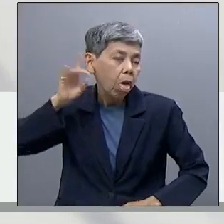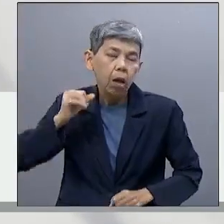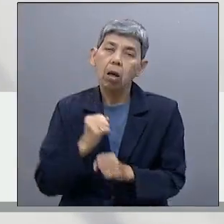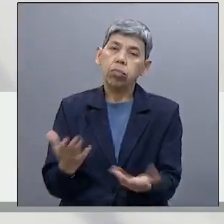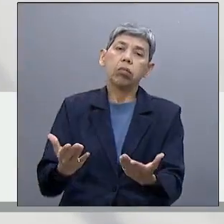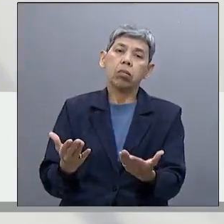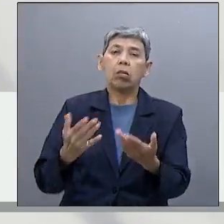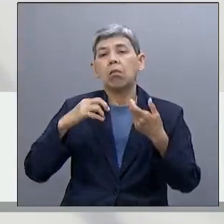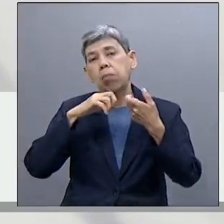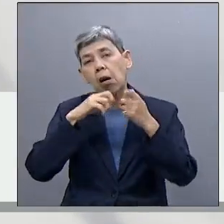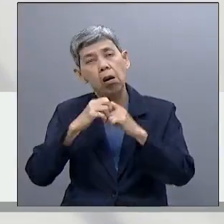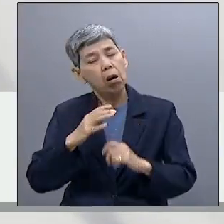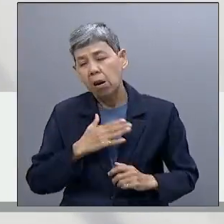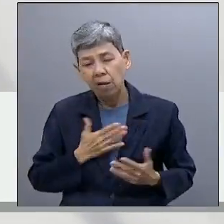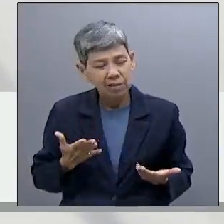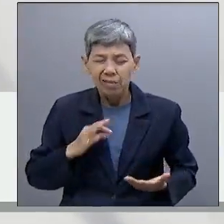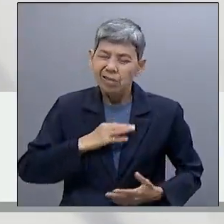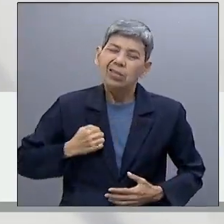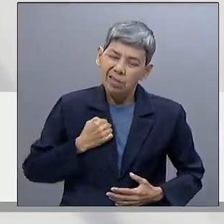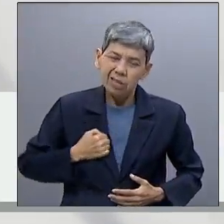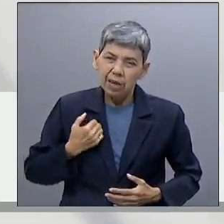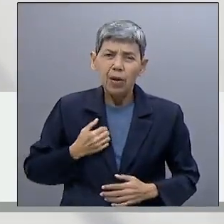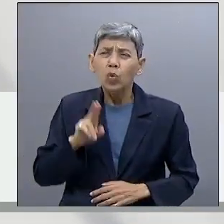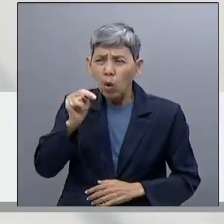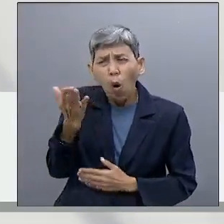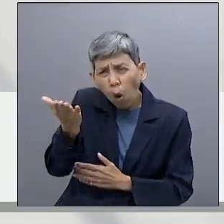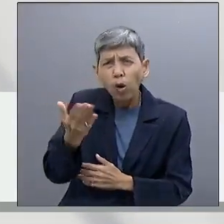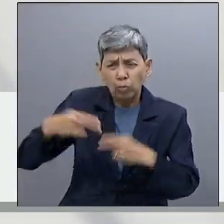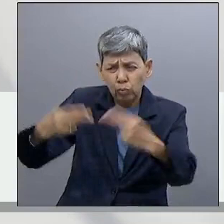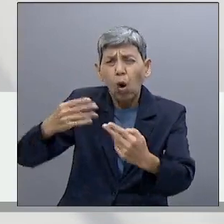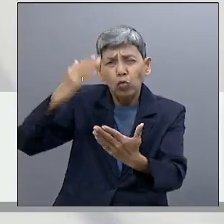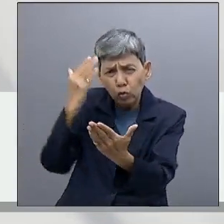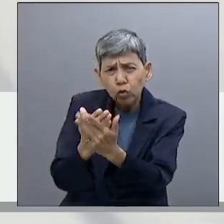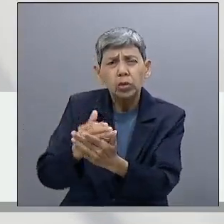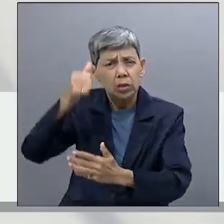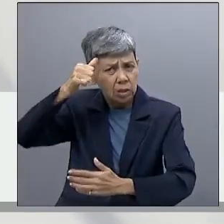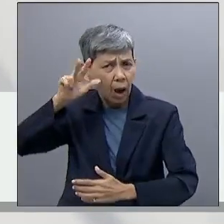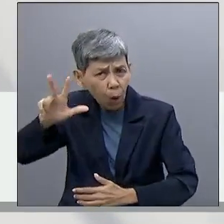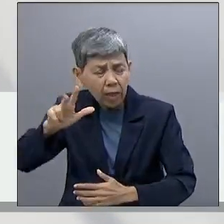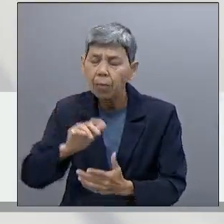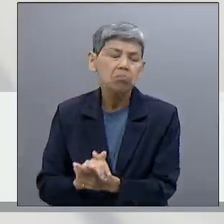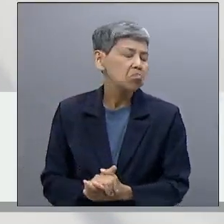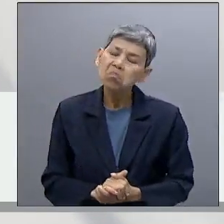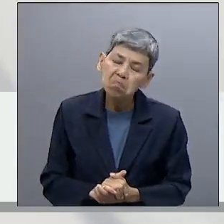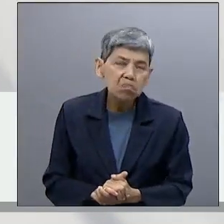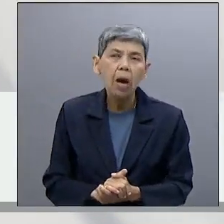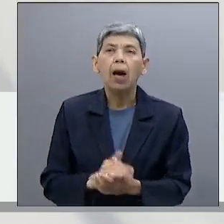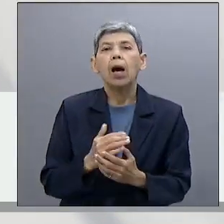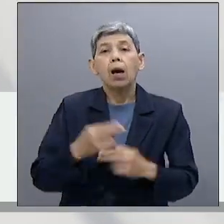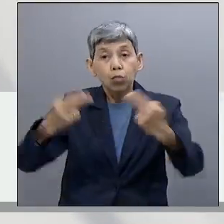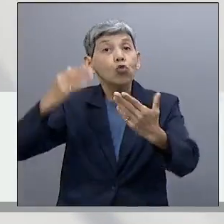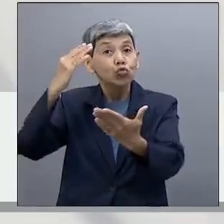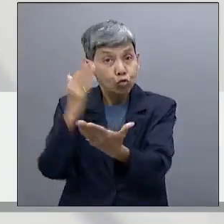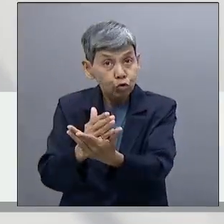ไอ้นี่คือเราไม่สบายใจขนาด UN ขอคุณยังไม่ยอมหยุดยิงนี่ก็ไม่รู้จะพูดยังไงแต่ถ้าหยุดยิงนี่